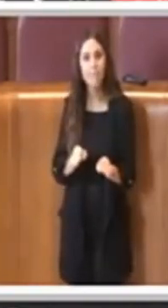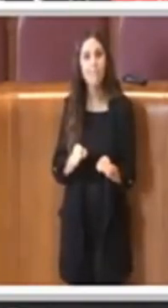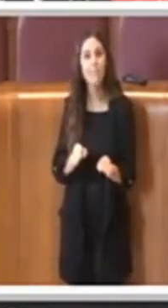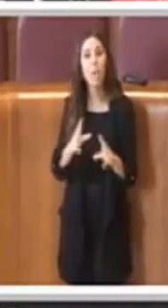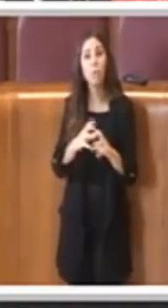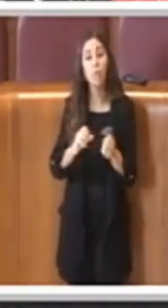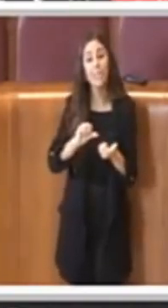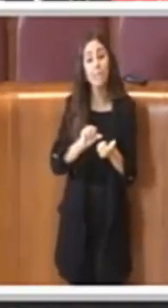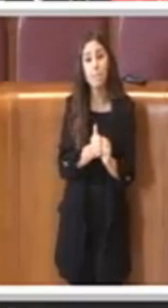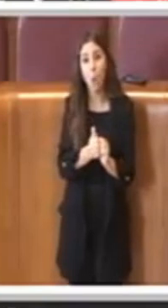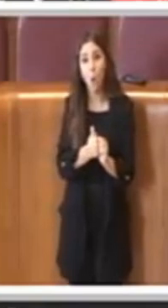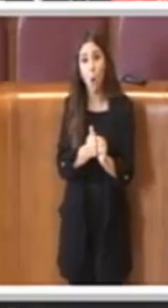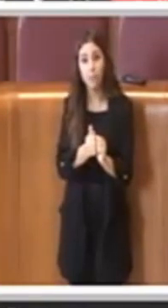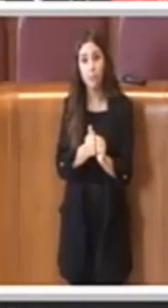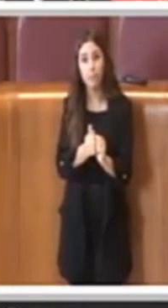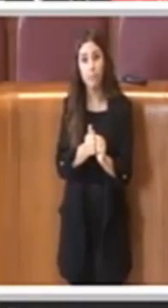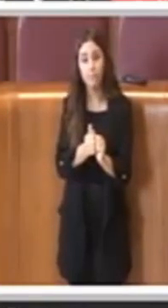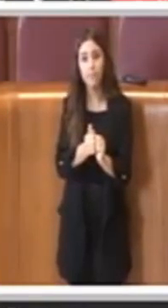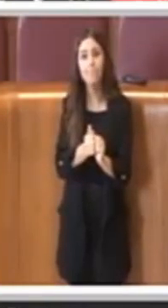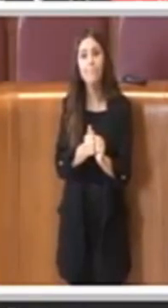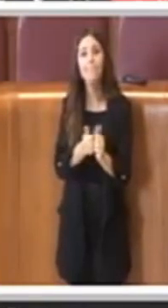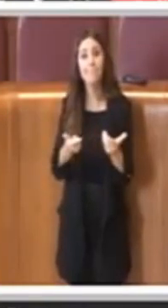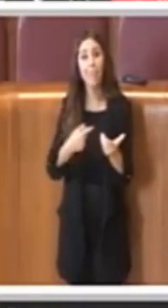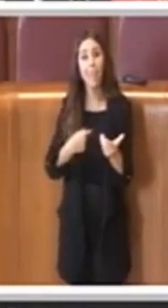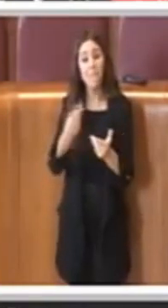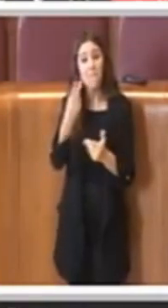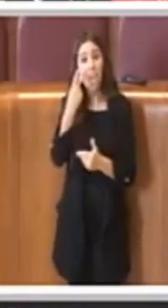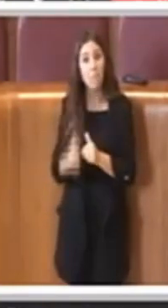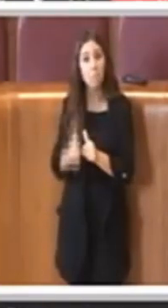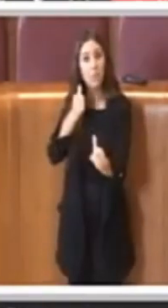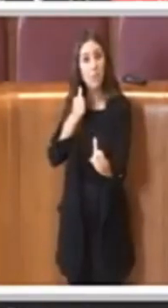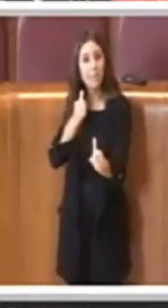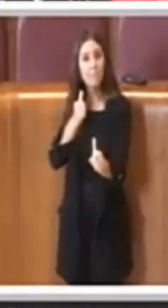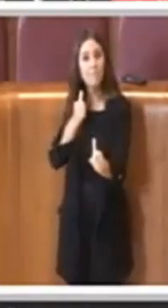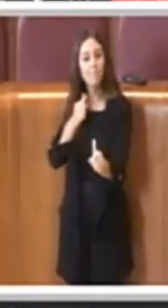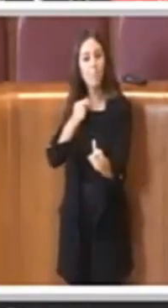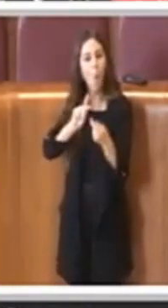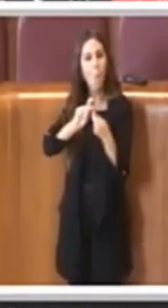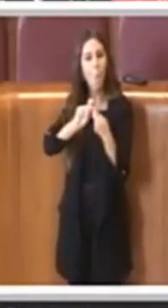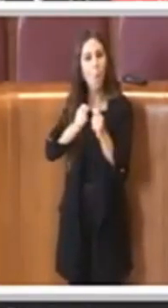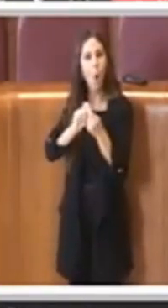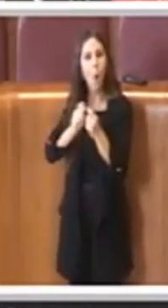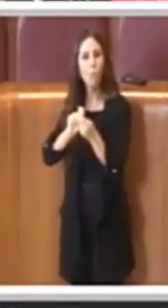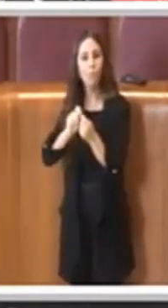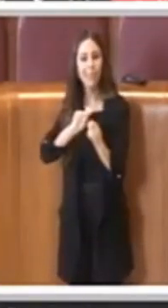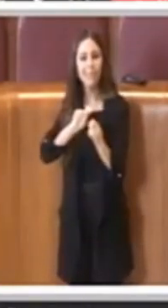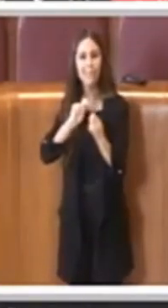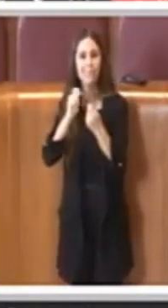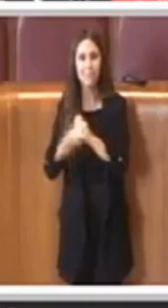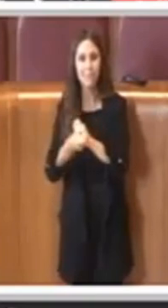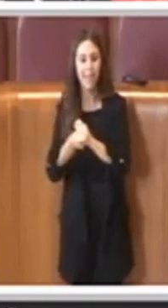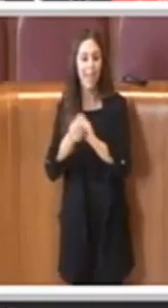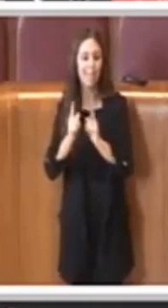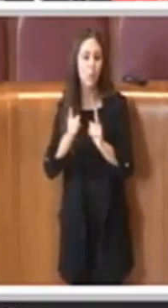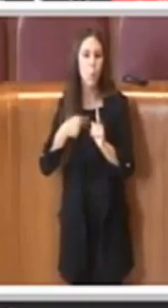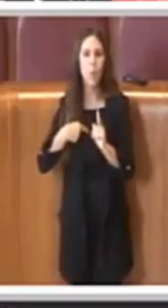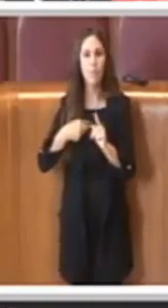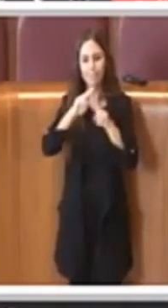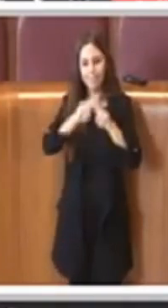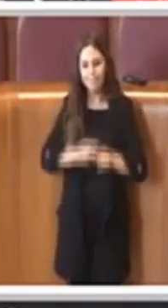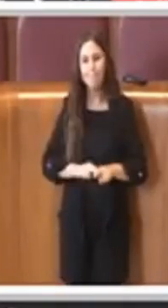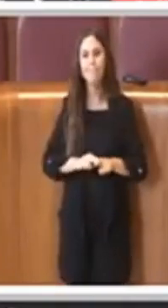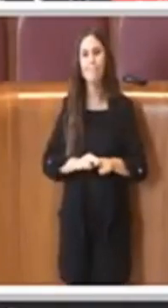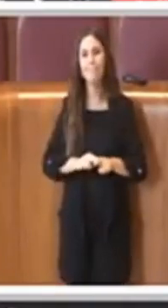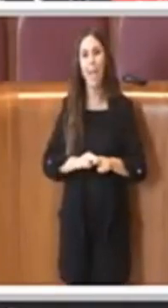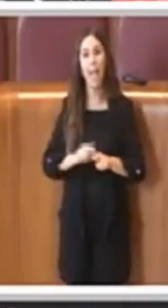di impianti sportivi di prevedere delle modifiche che sono di natura permanente invece